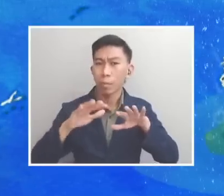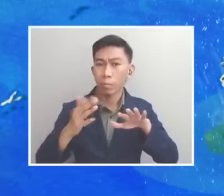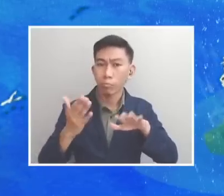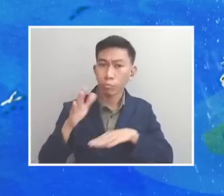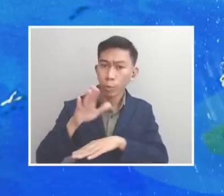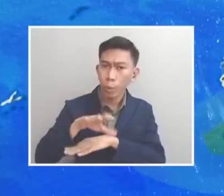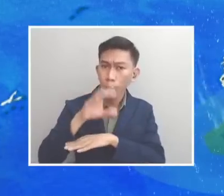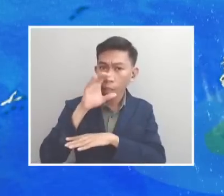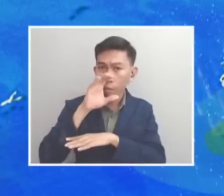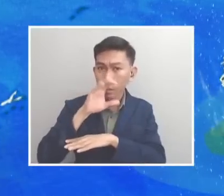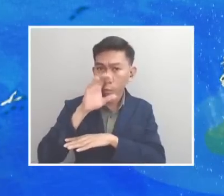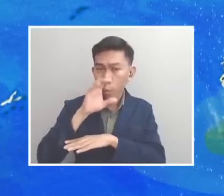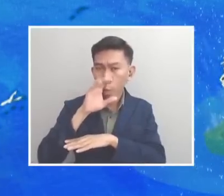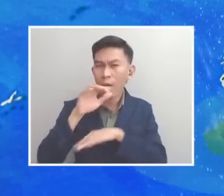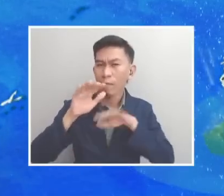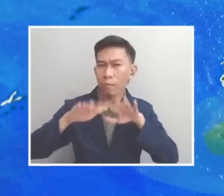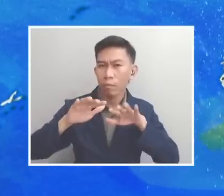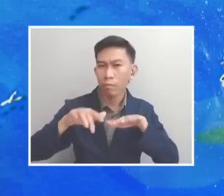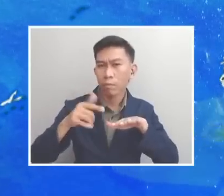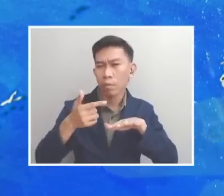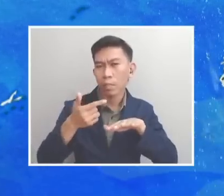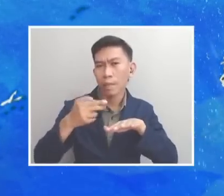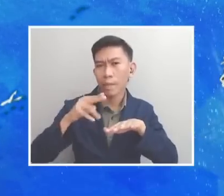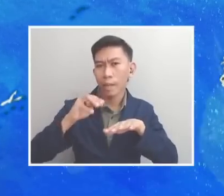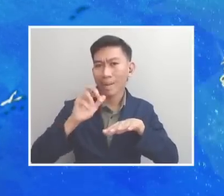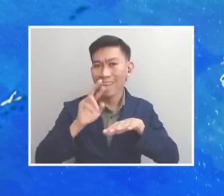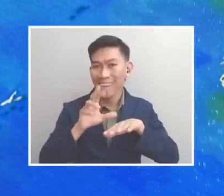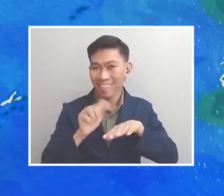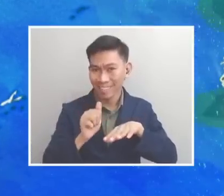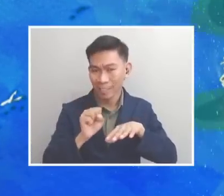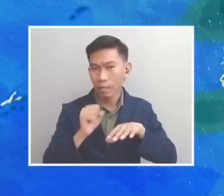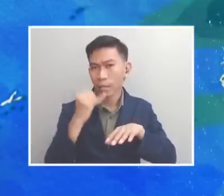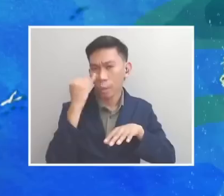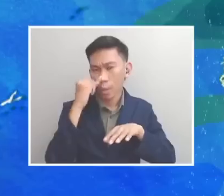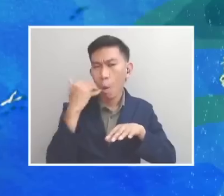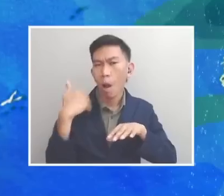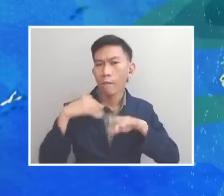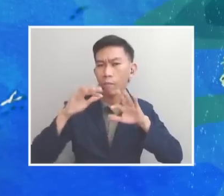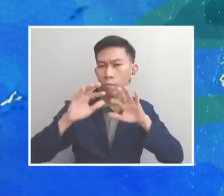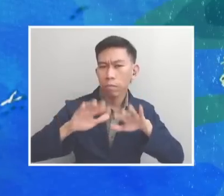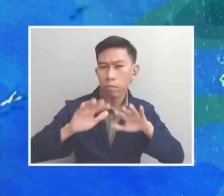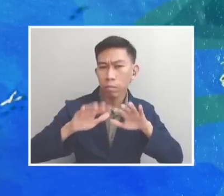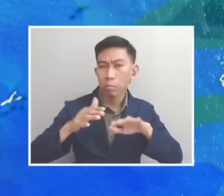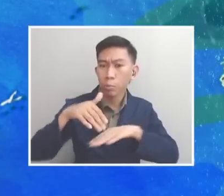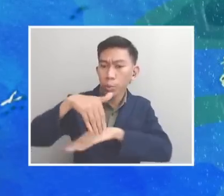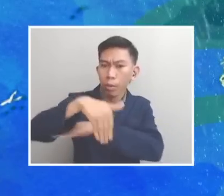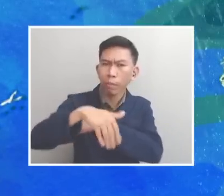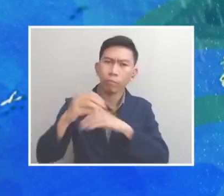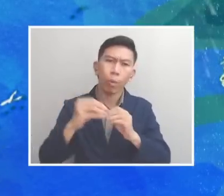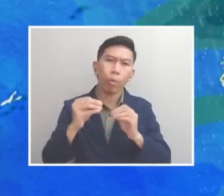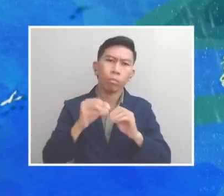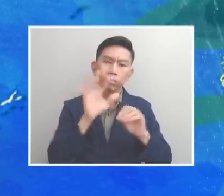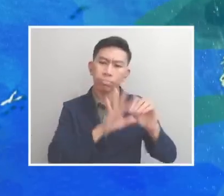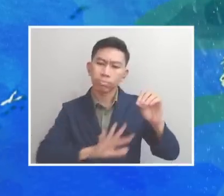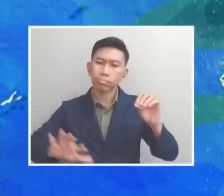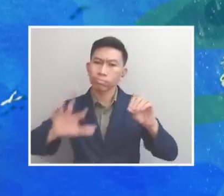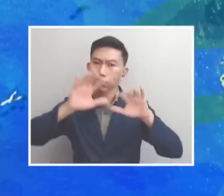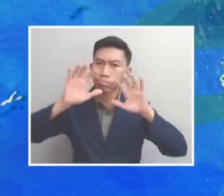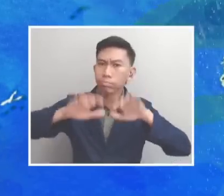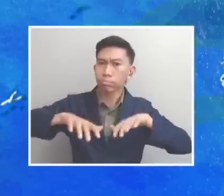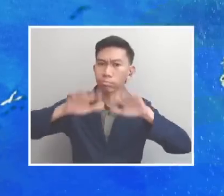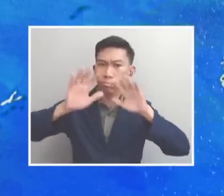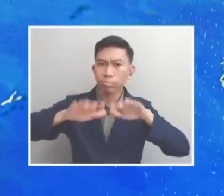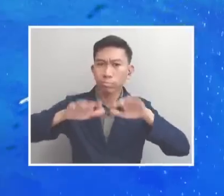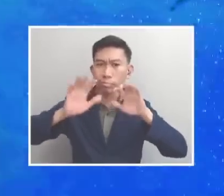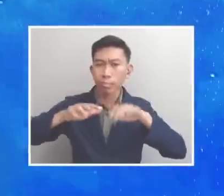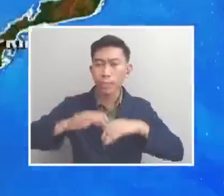at maging sa Guimaras at Iloilo. Sa gabi, malaking bahagi pa ng Central at Western Visayas ang makakaranas ng mga pag-ulan. Sa Palawan